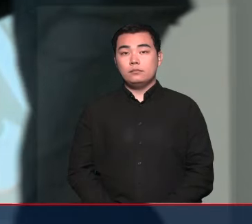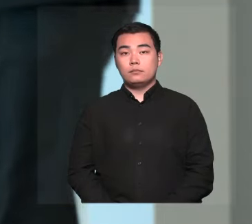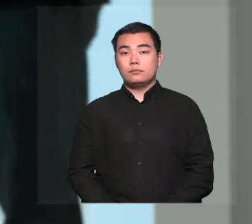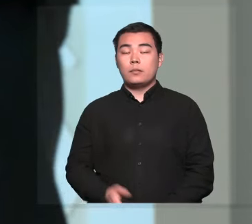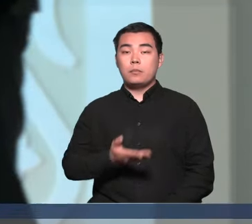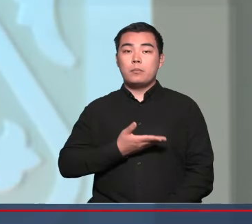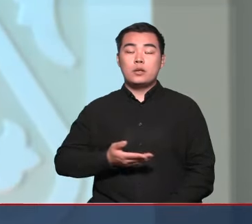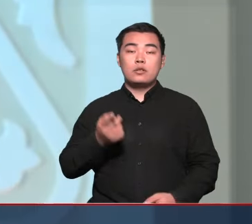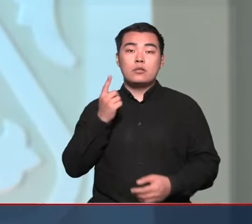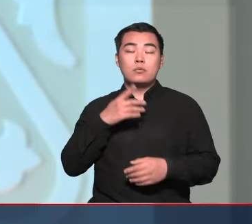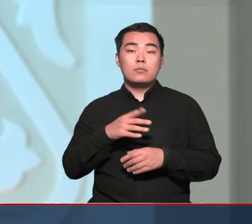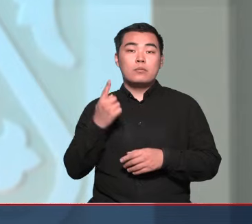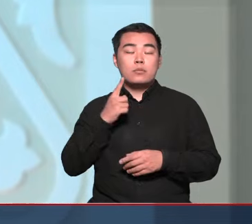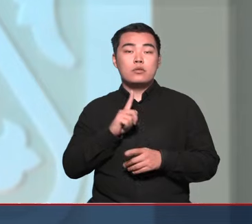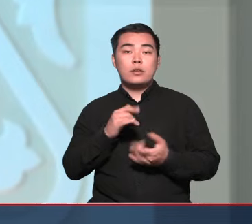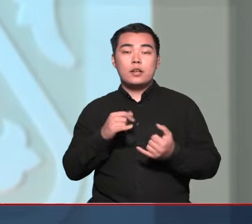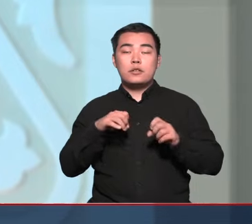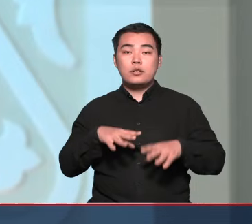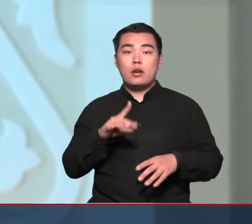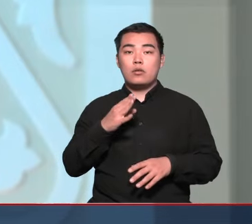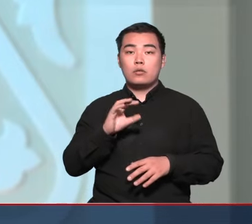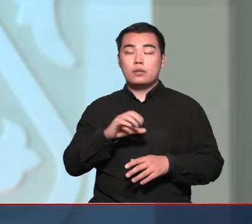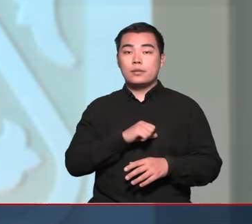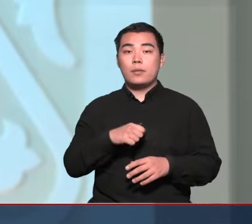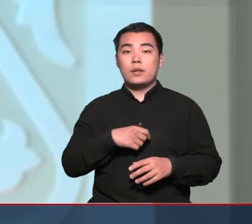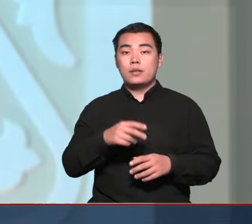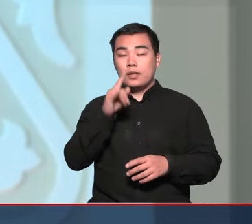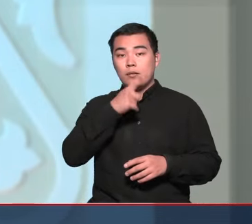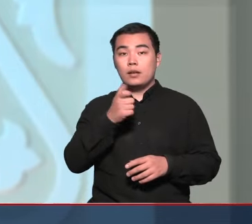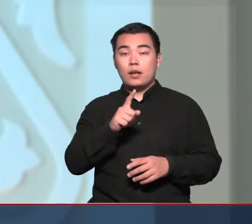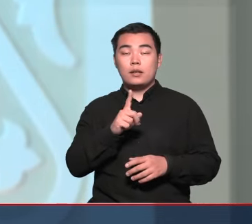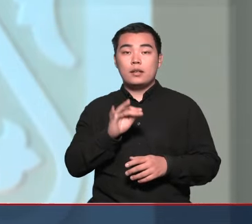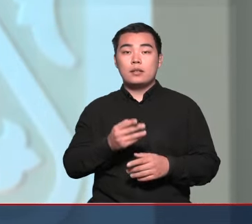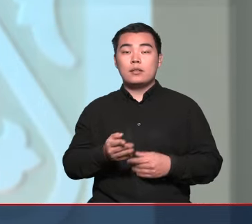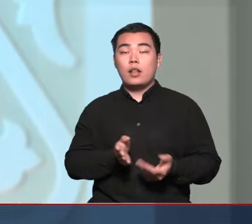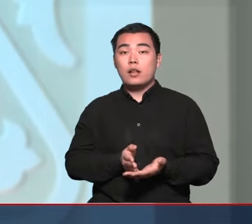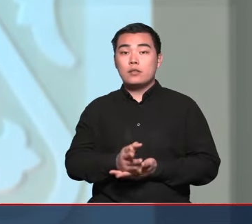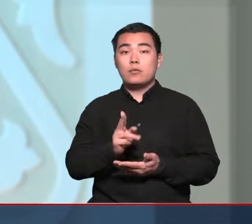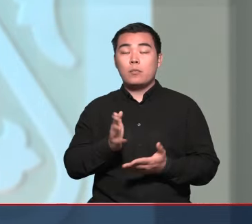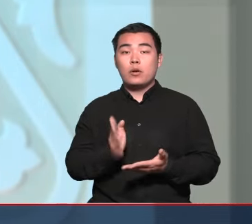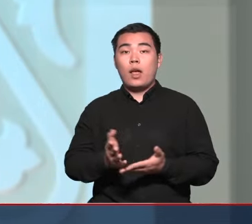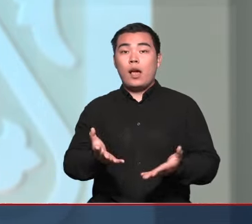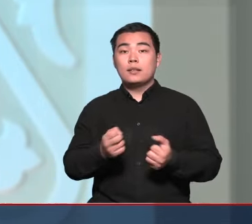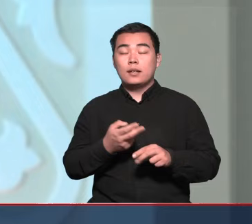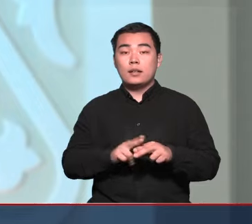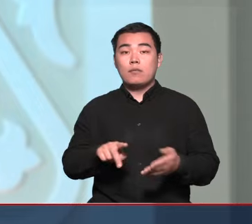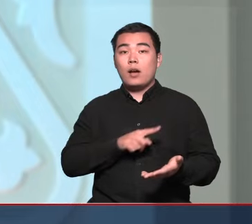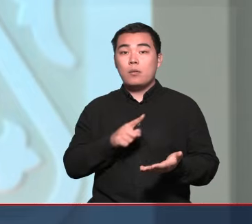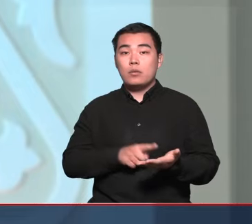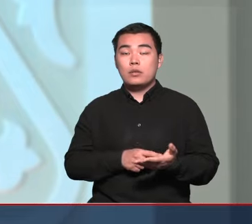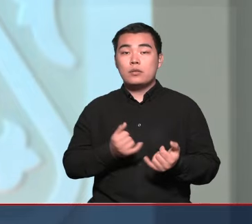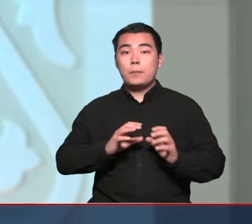Мы считаем, что решения, принимаемые в ШОС в отношении нефти и газа, а также подход, который будет принят в отношении этих вопросов